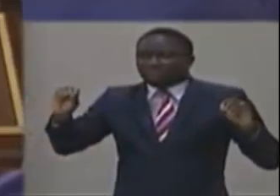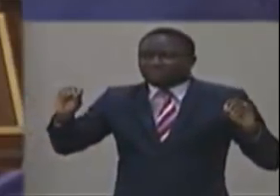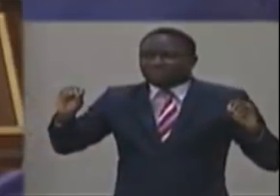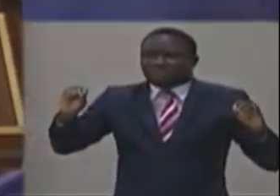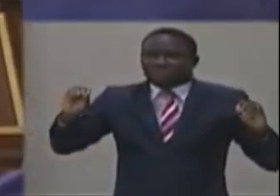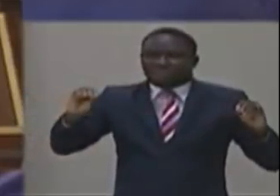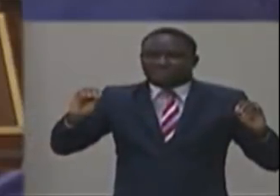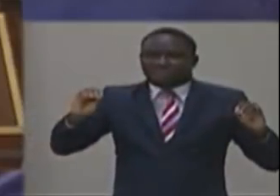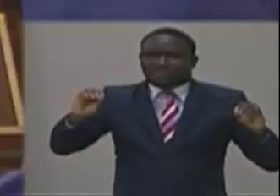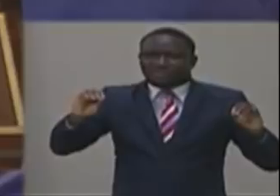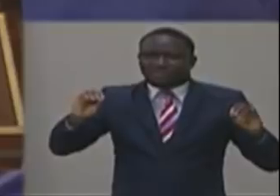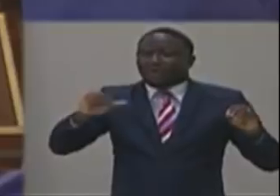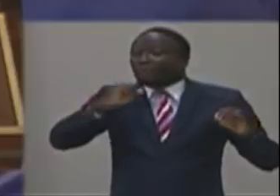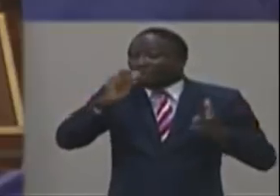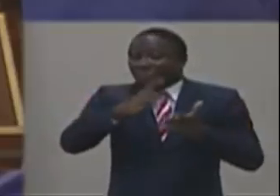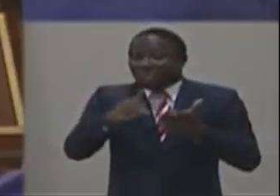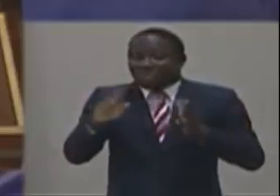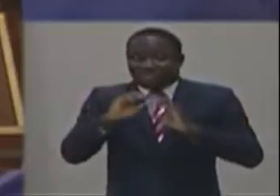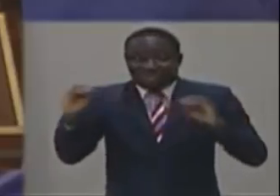être fait gratis.